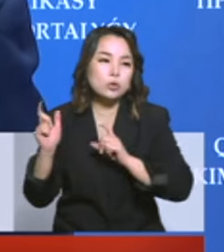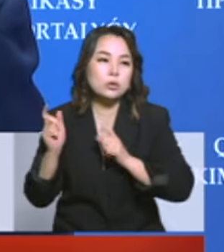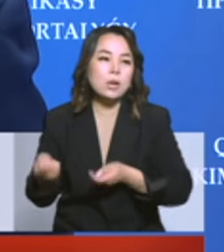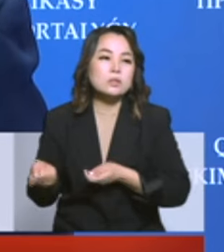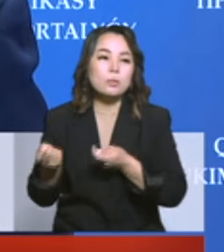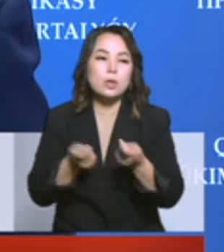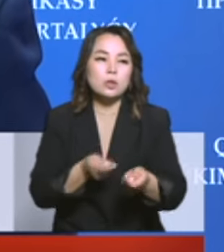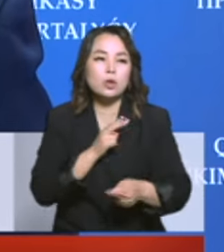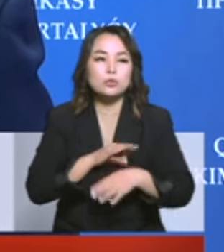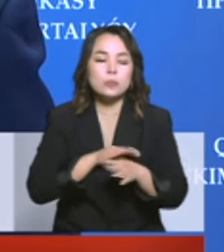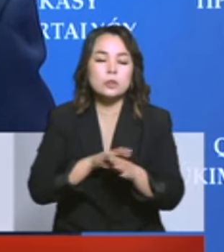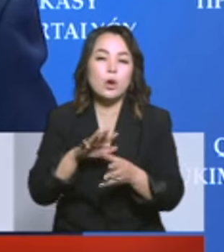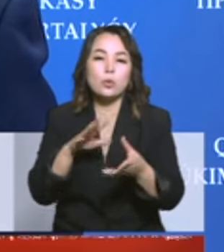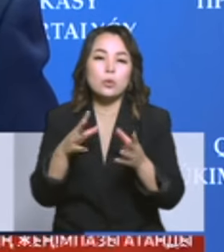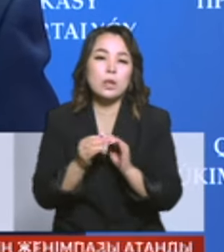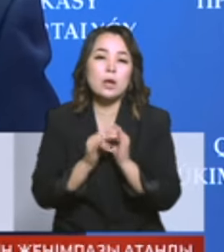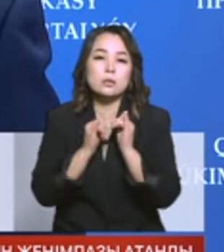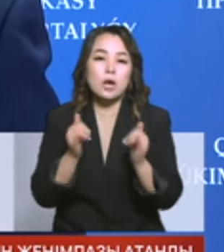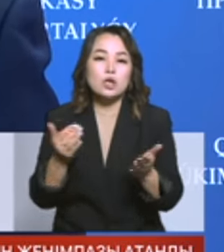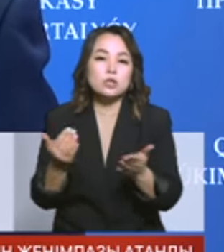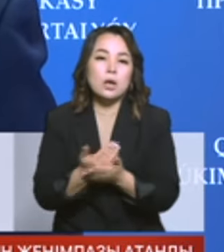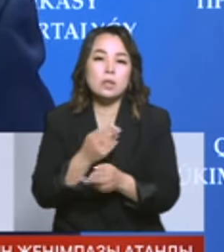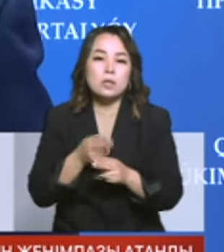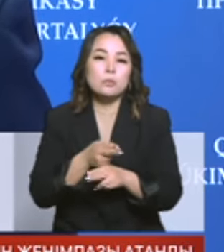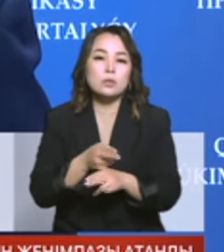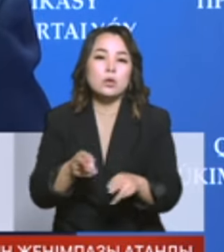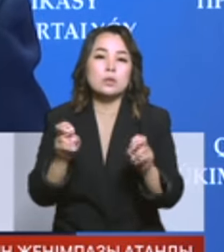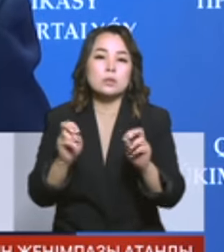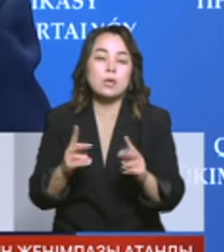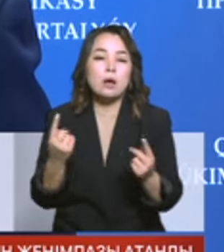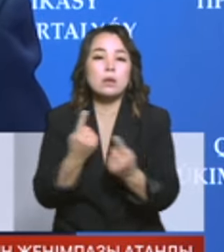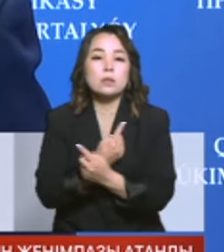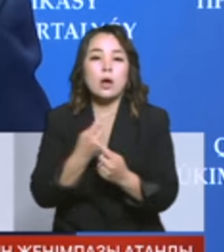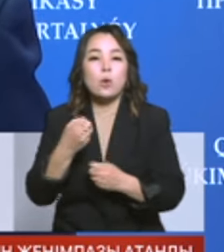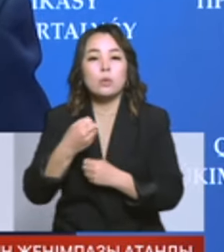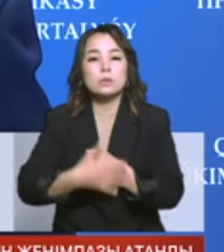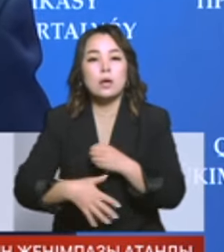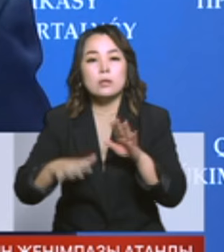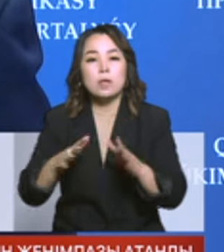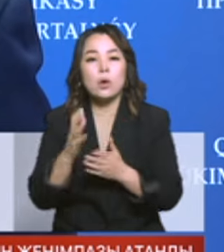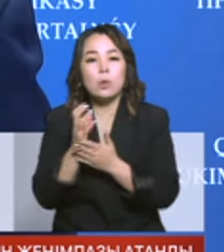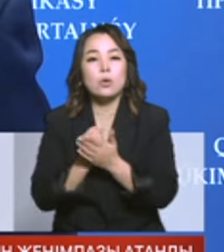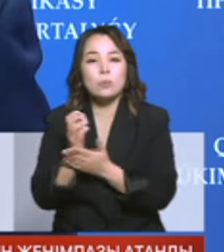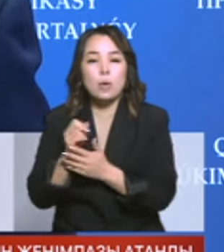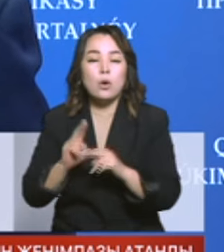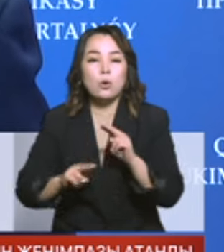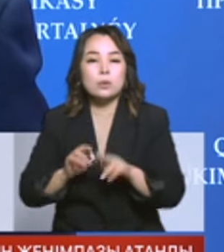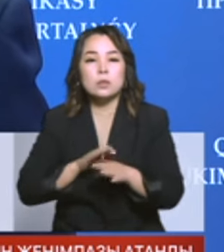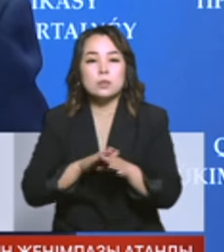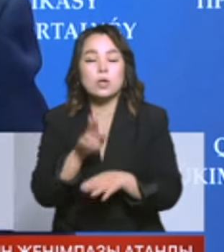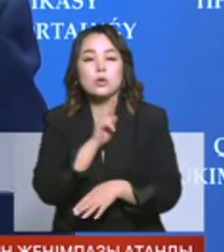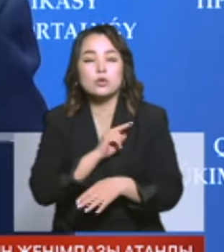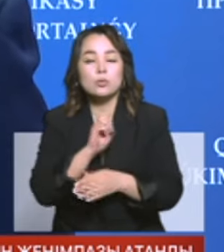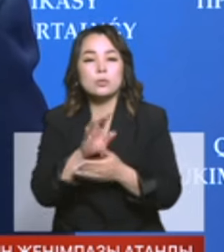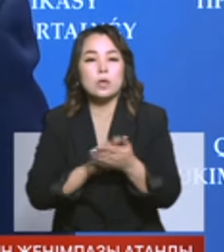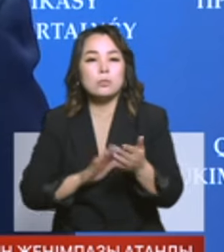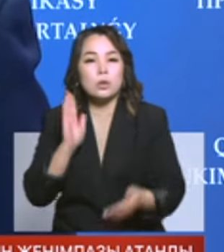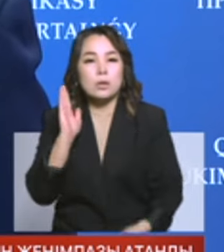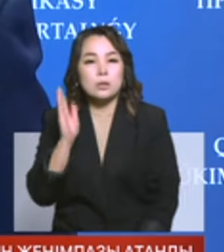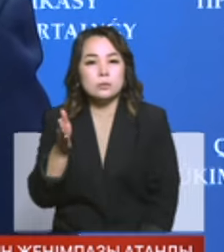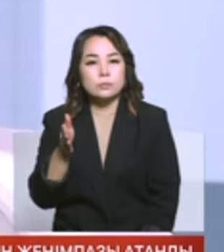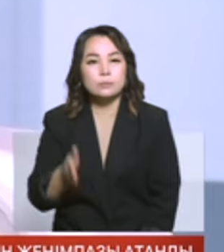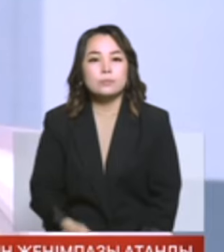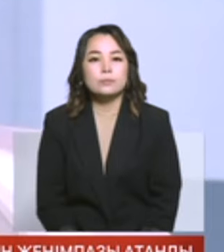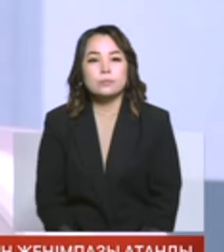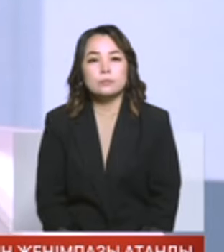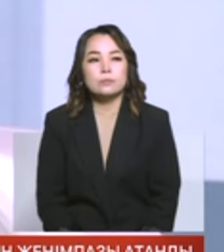көлемін ұлғайту үшін жаңа темір жолдарының, логистикалық орталықтар мен қоймалардың құрылысы жалғастырылады.